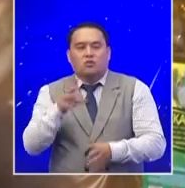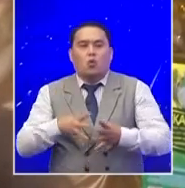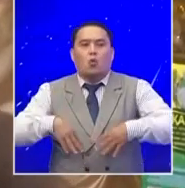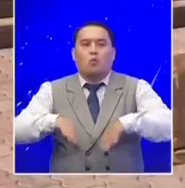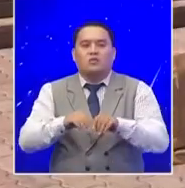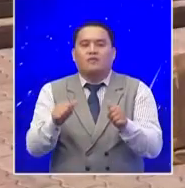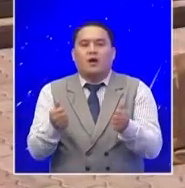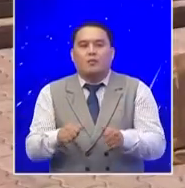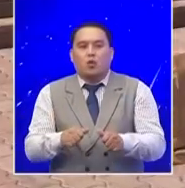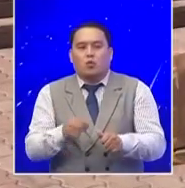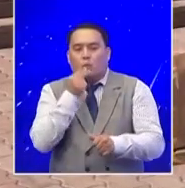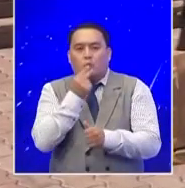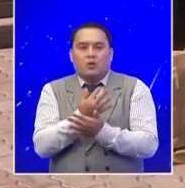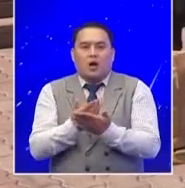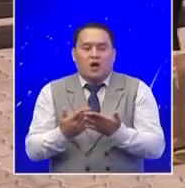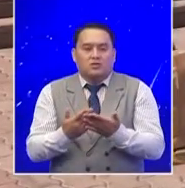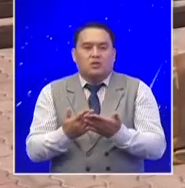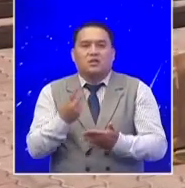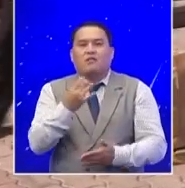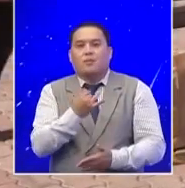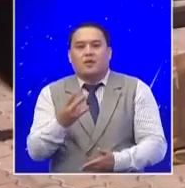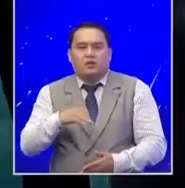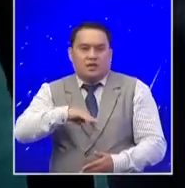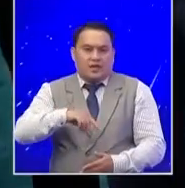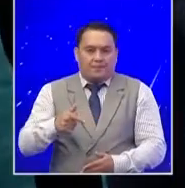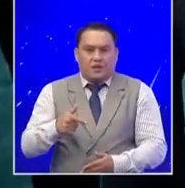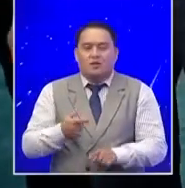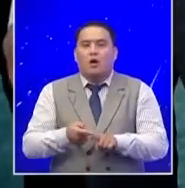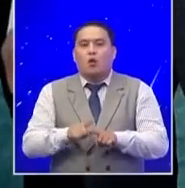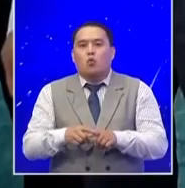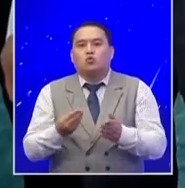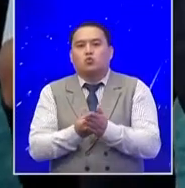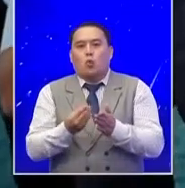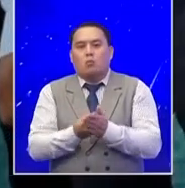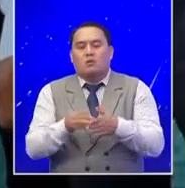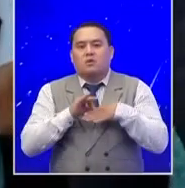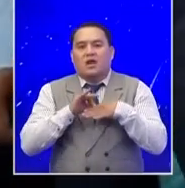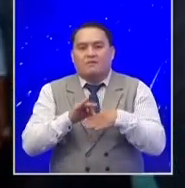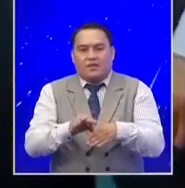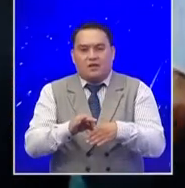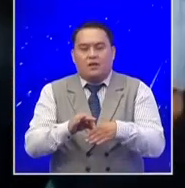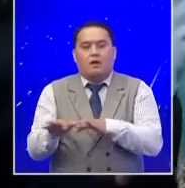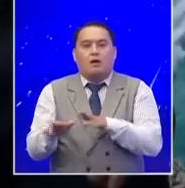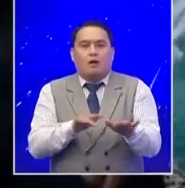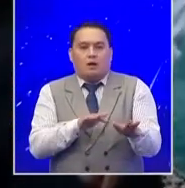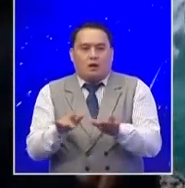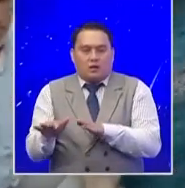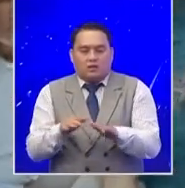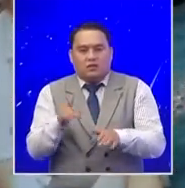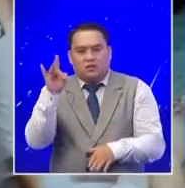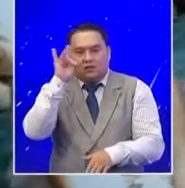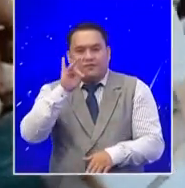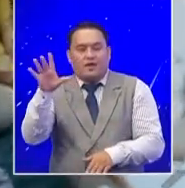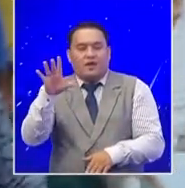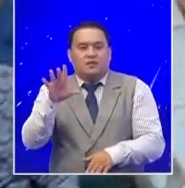сумма сформированных продуктовых наборов превысила 2 миллиона тенге. Такую немалую сумму для проведения благотворительной акции выделила семья известной всей